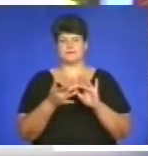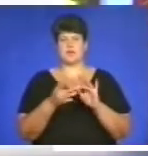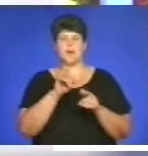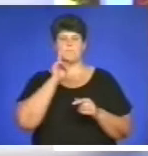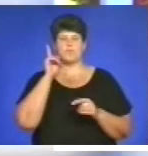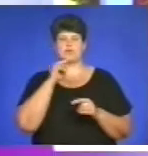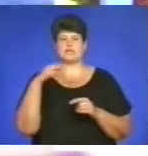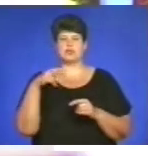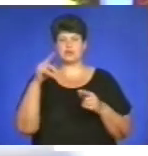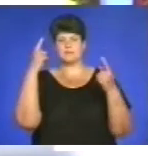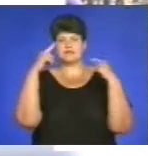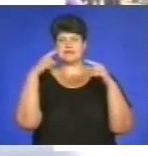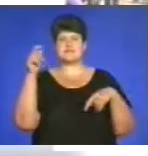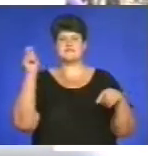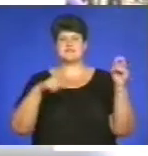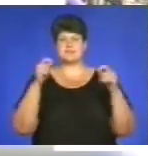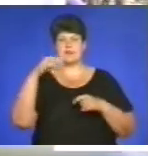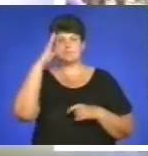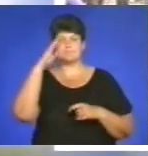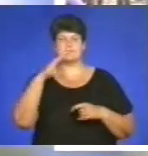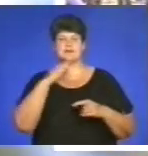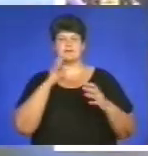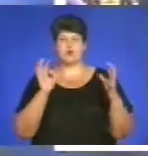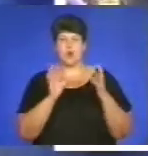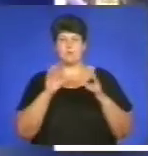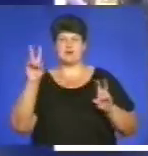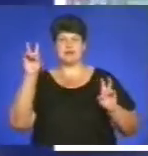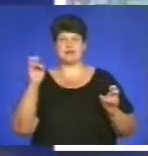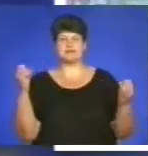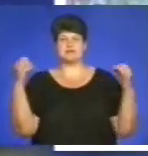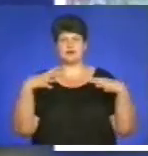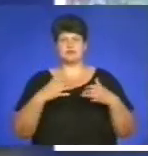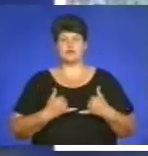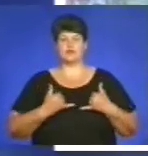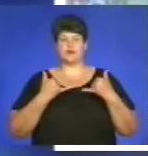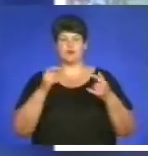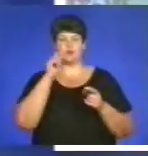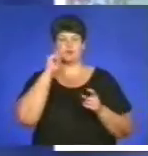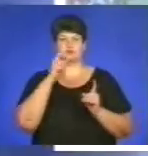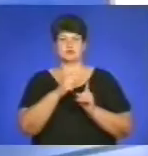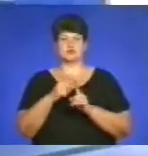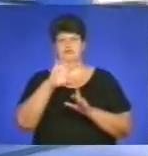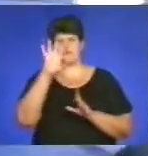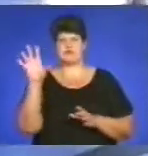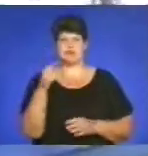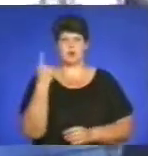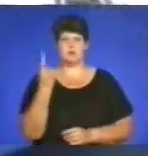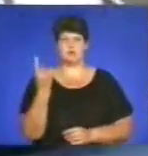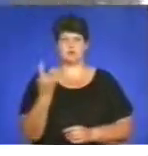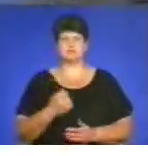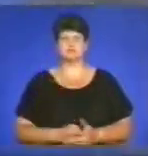Молодіжний літературно-мистецький фестиваль «Батьківські обереги» зібрав шанувальників українського слова з усієї області.